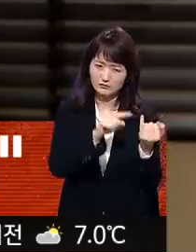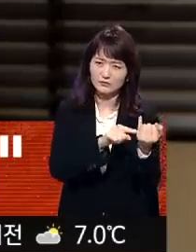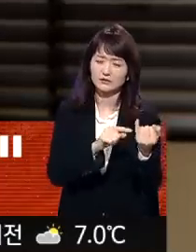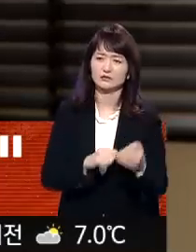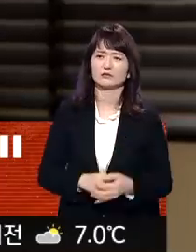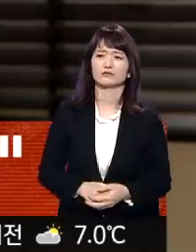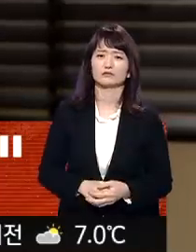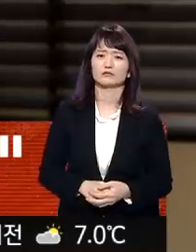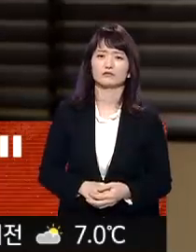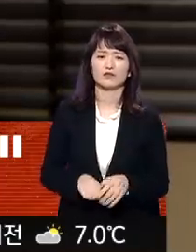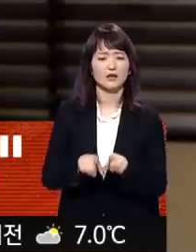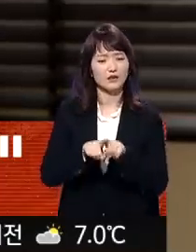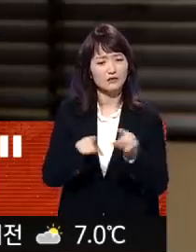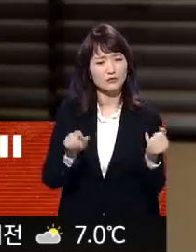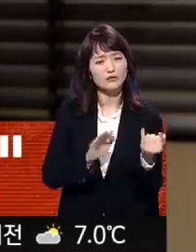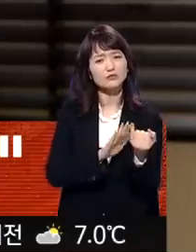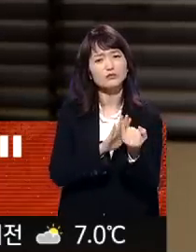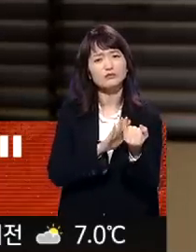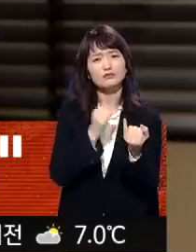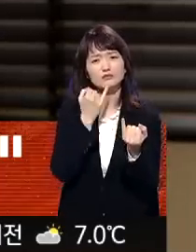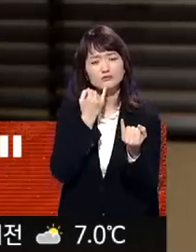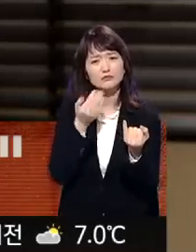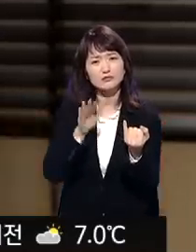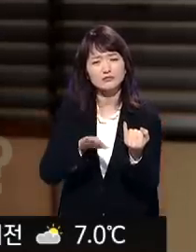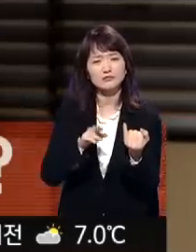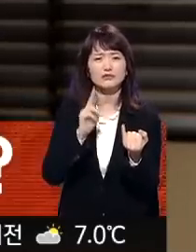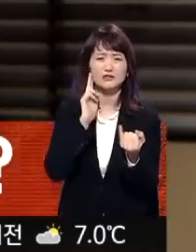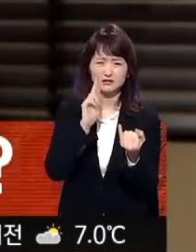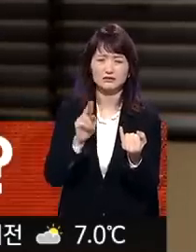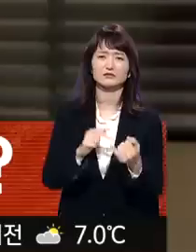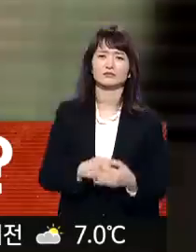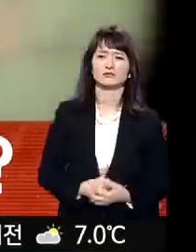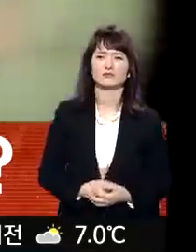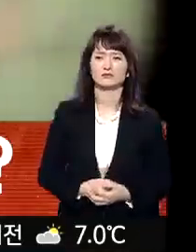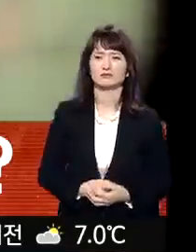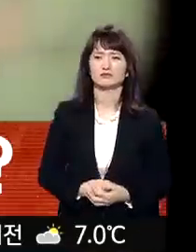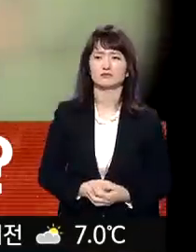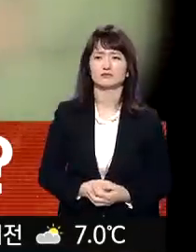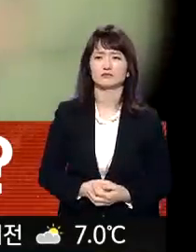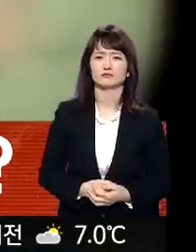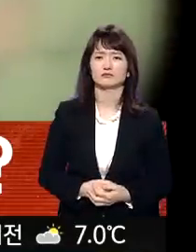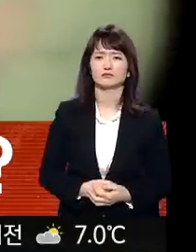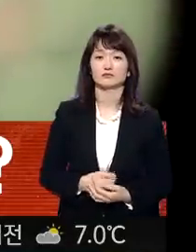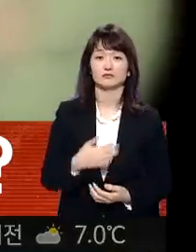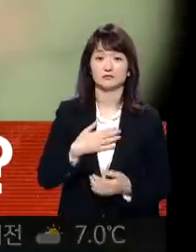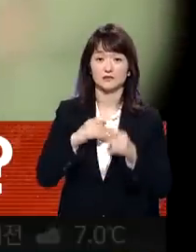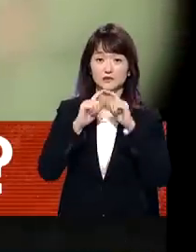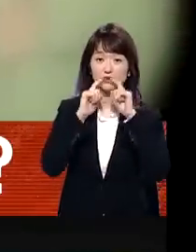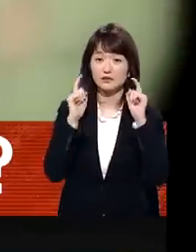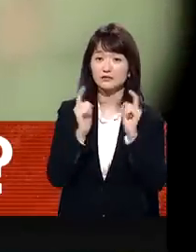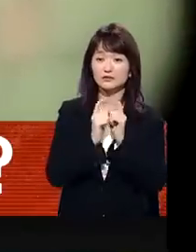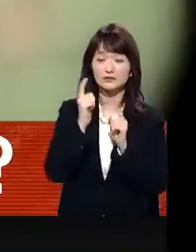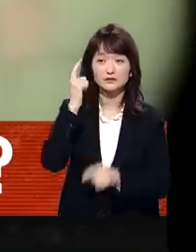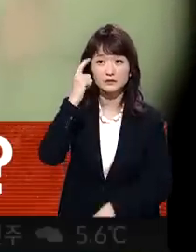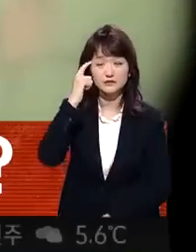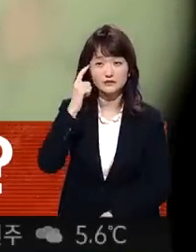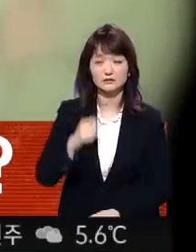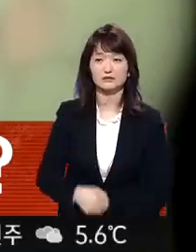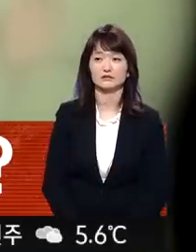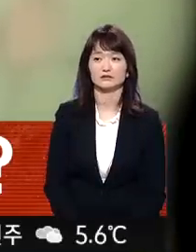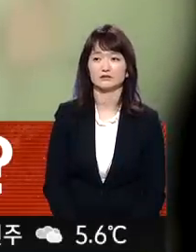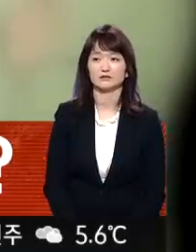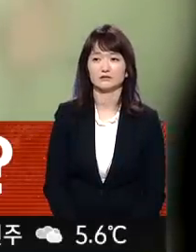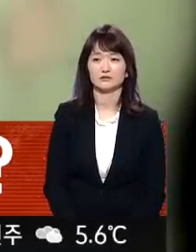스킨십이면 뭐 견딜만한데 이거는 좀 과한 것 같다는 생각이 많이 듭니다. 저 개인적인 생각에는 시종일관